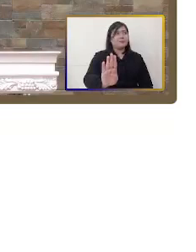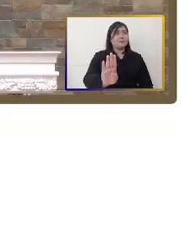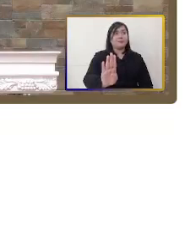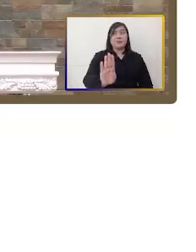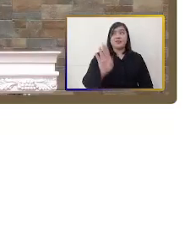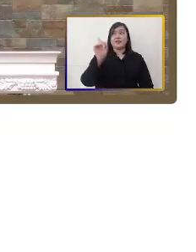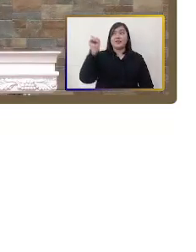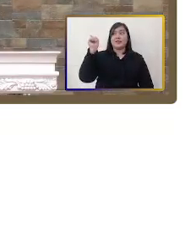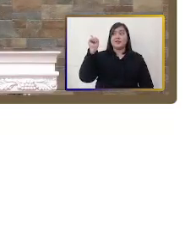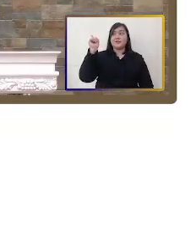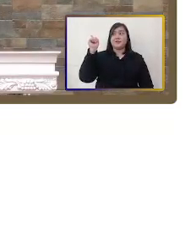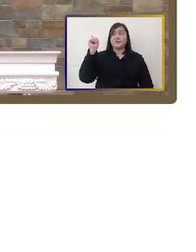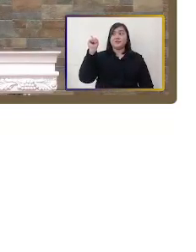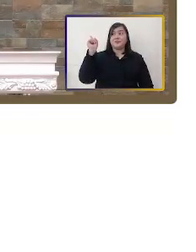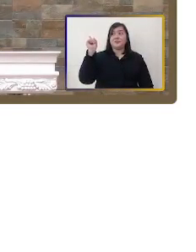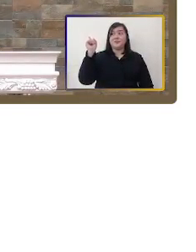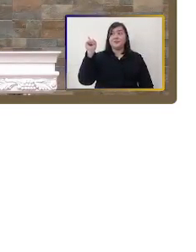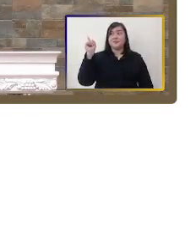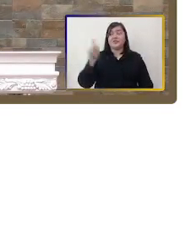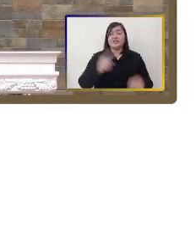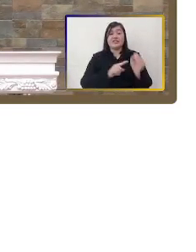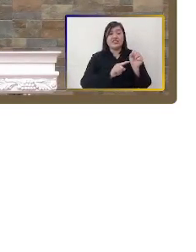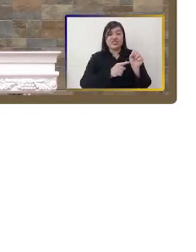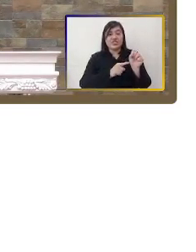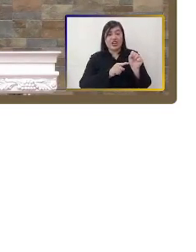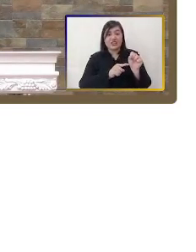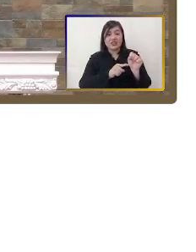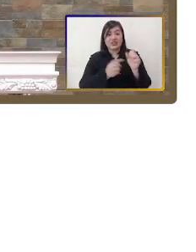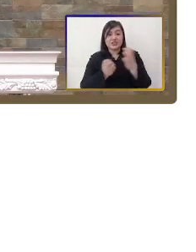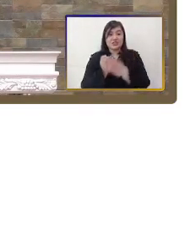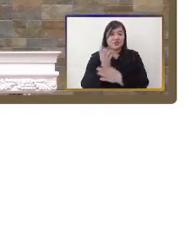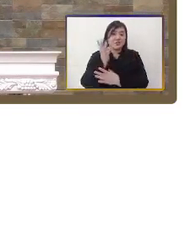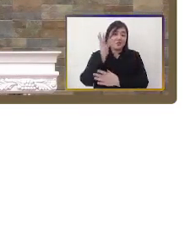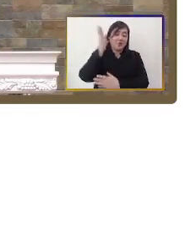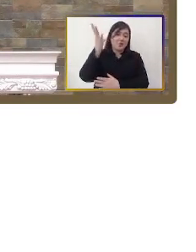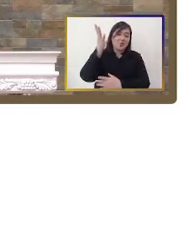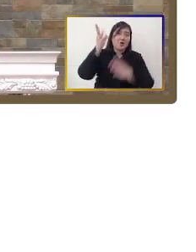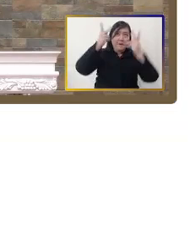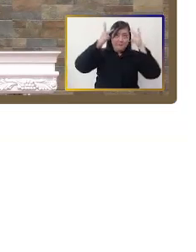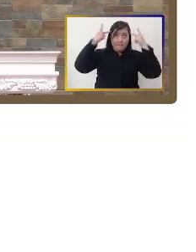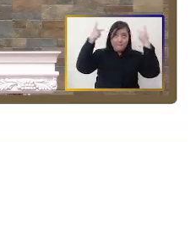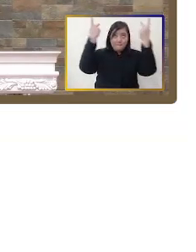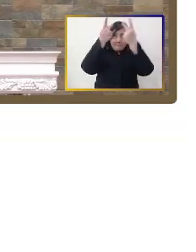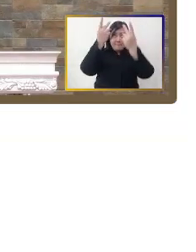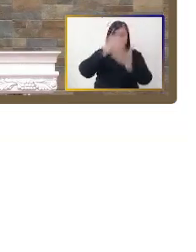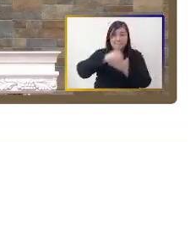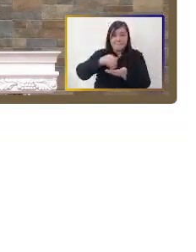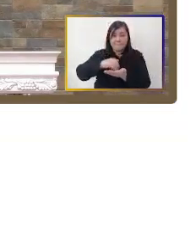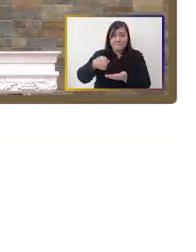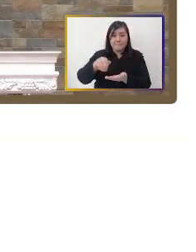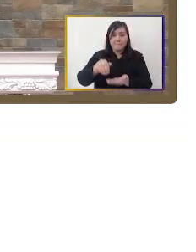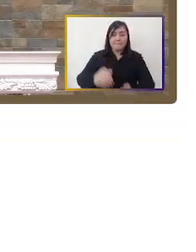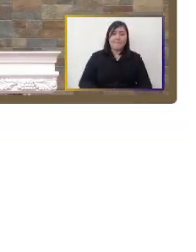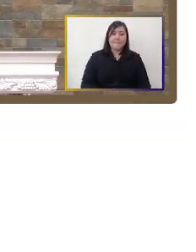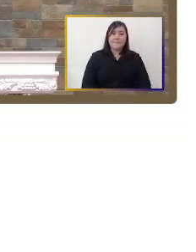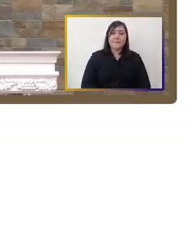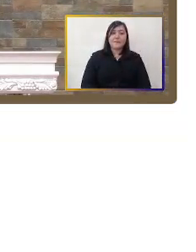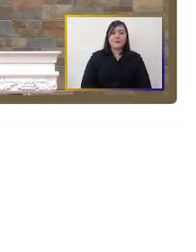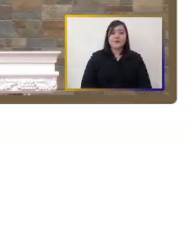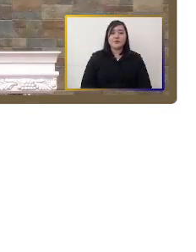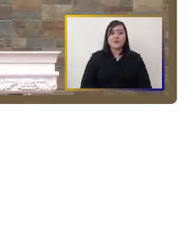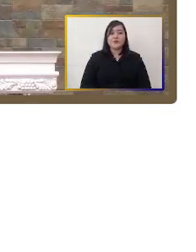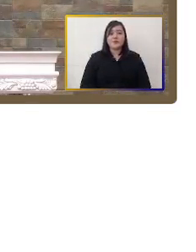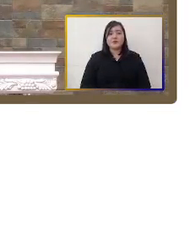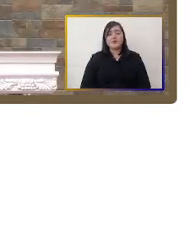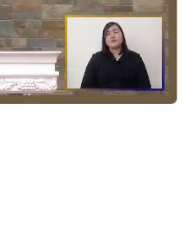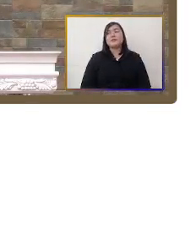AD, nagsimula yung growth of papacy. Hindi po makikita nyo po, hindi po malayo nagtagpo.